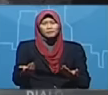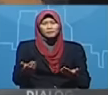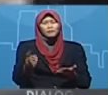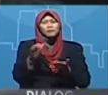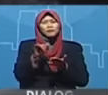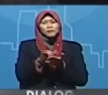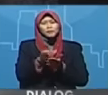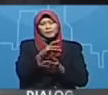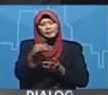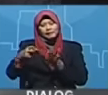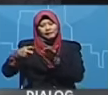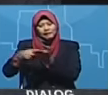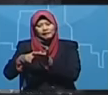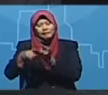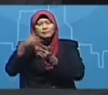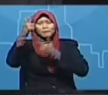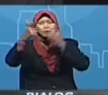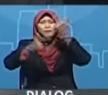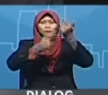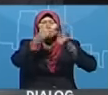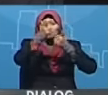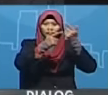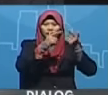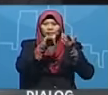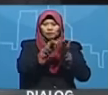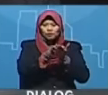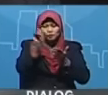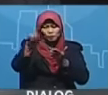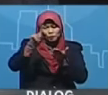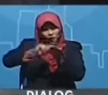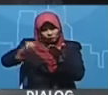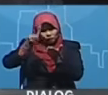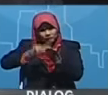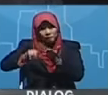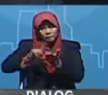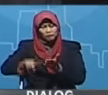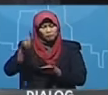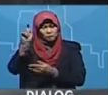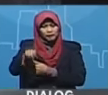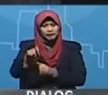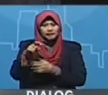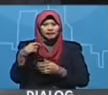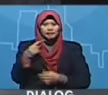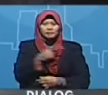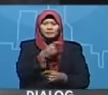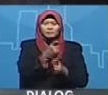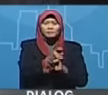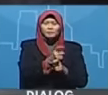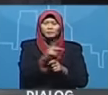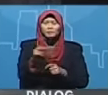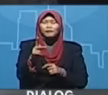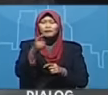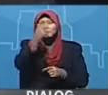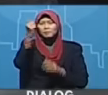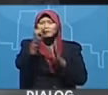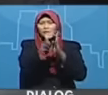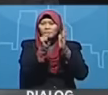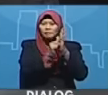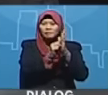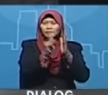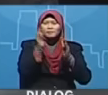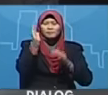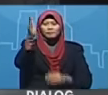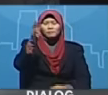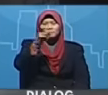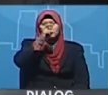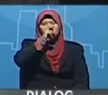juga tiket penerbangan. Jadi ini yang kita kena lihat dan kita nak kena tentukan. Sebab itulah mungkin syarat tu akan lebih ketat,